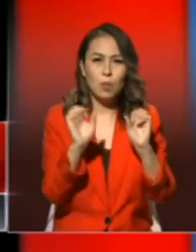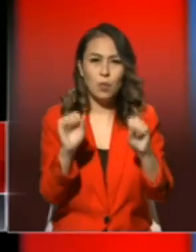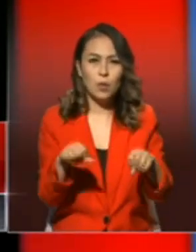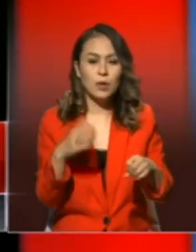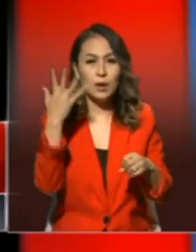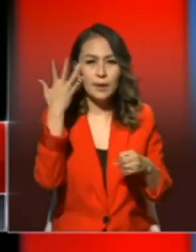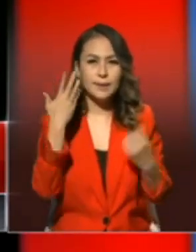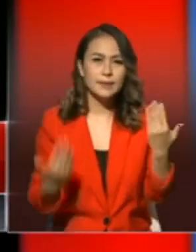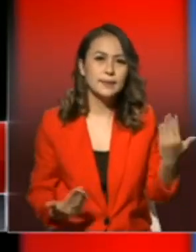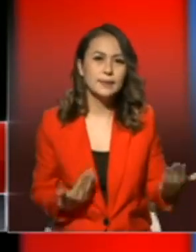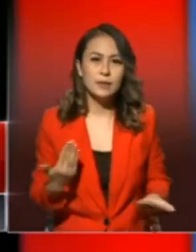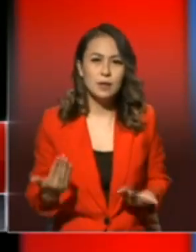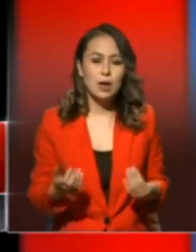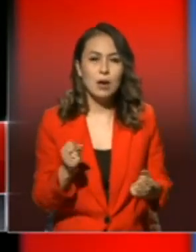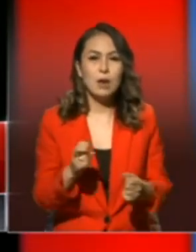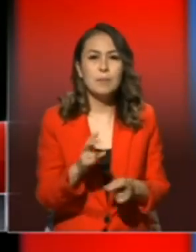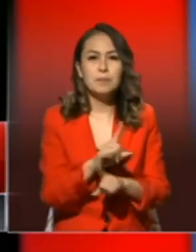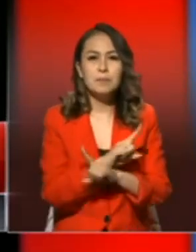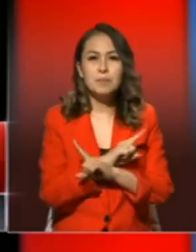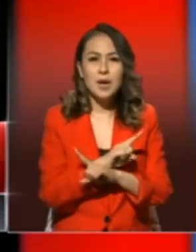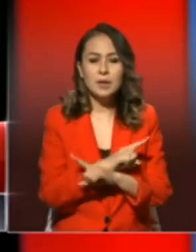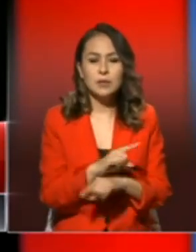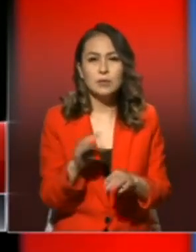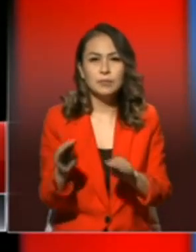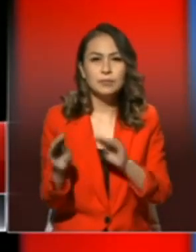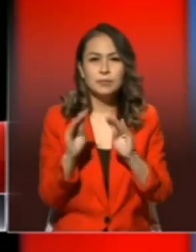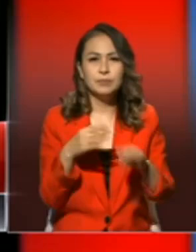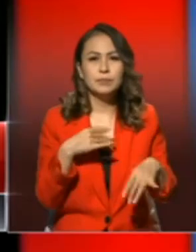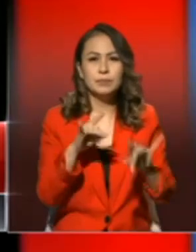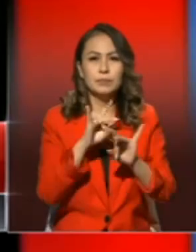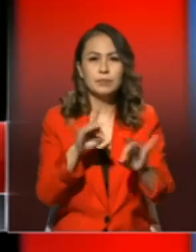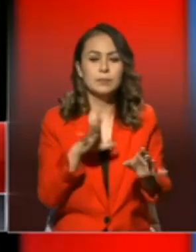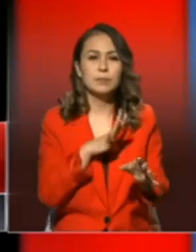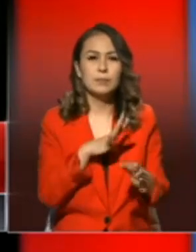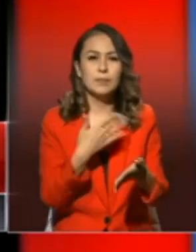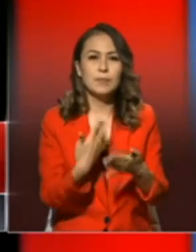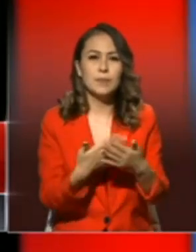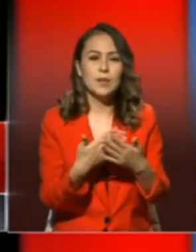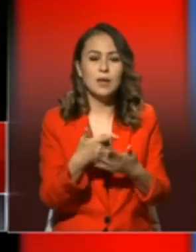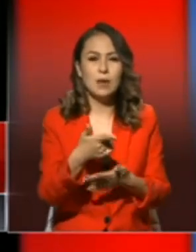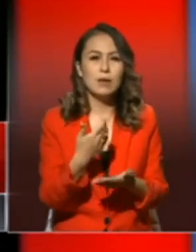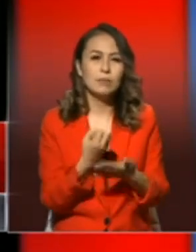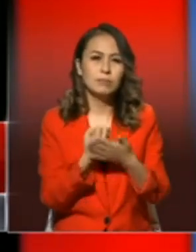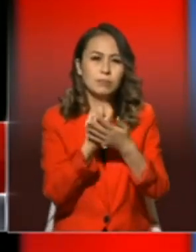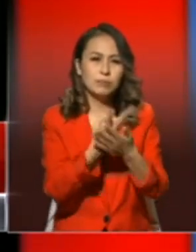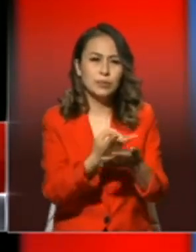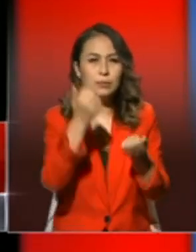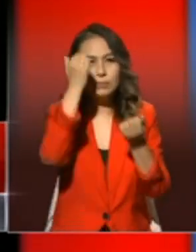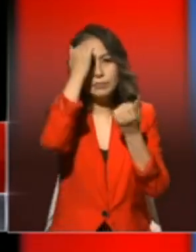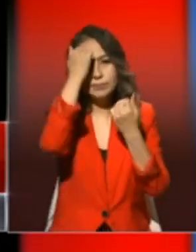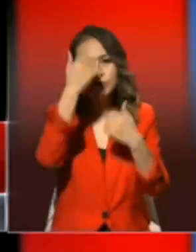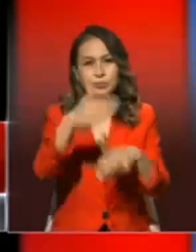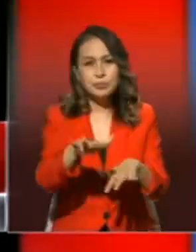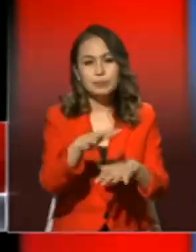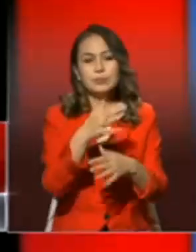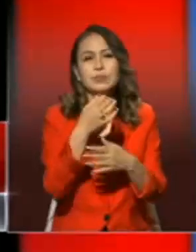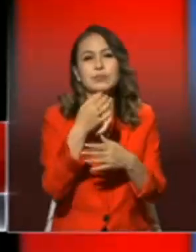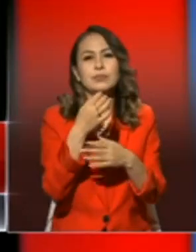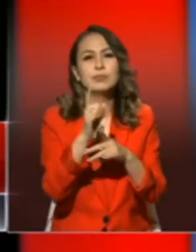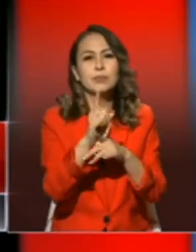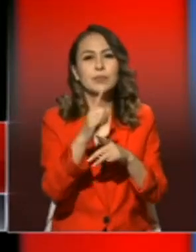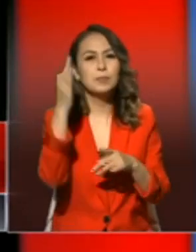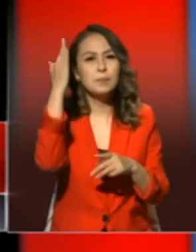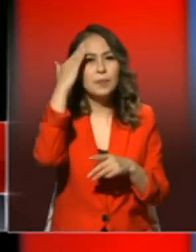тірі кездегі. Ал мәйіттік донорлық, ол мысалы, мен жаңа айтып өттім, ол адам реанимация жағдайында жатқан кезде, оған